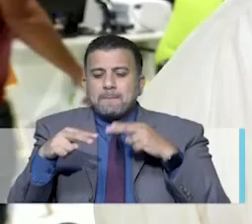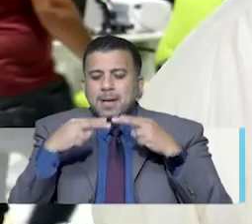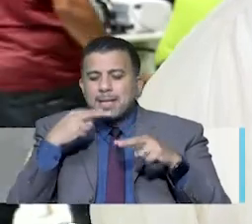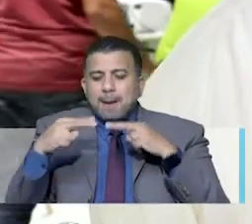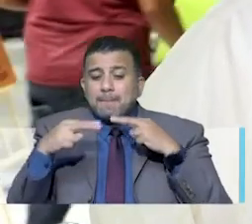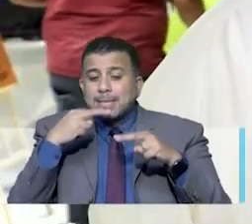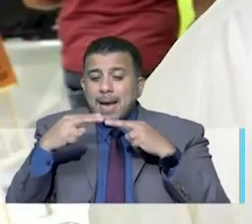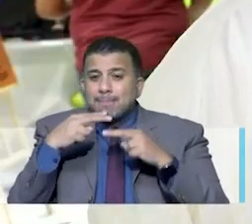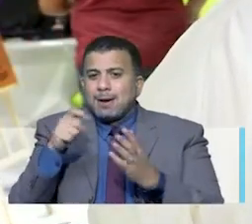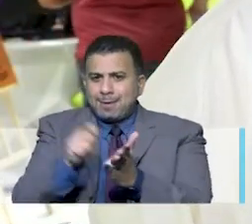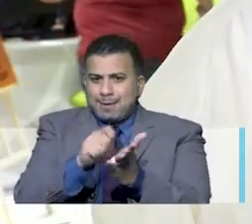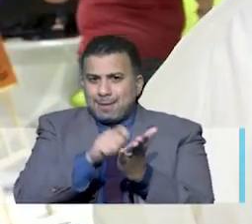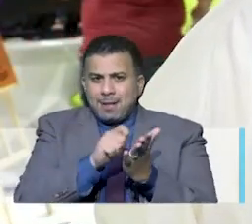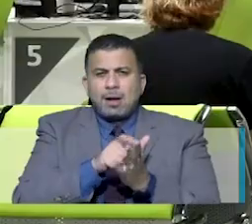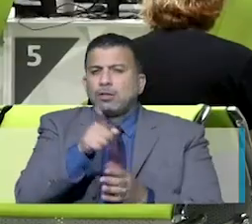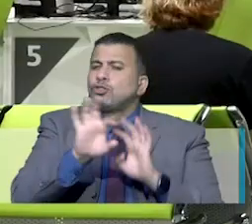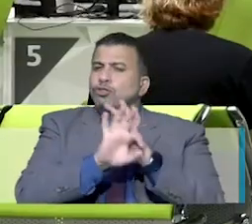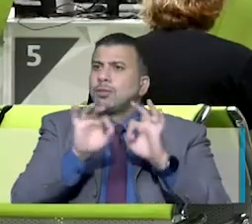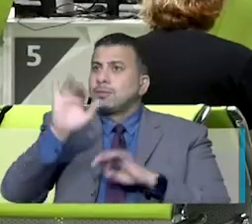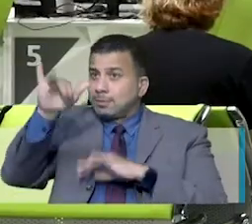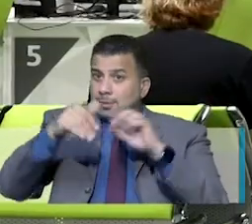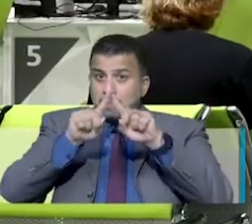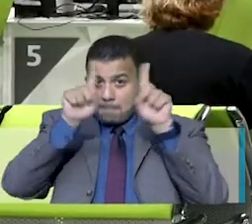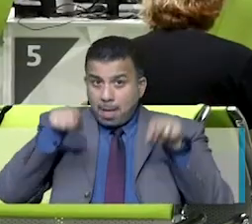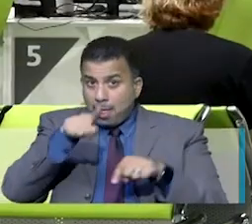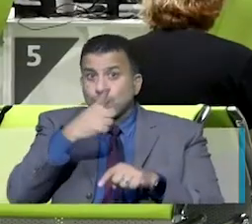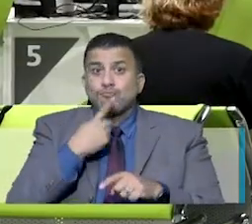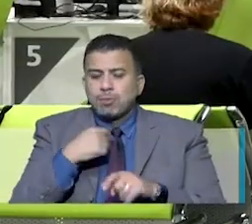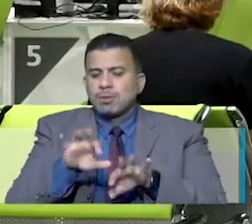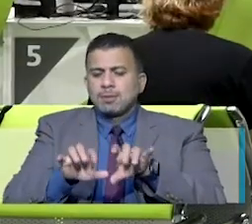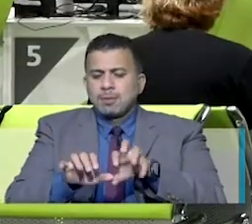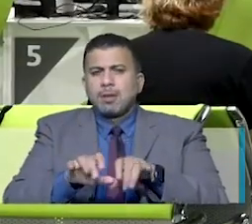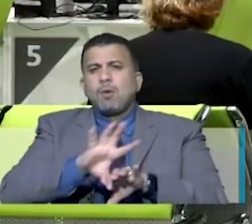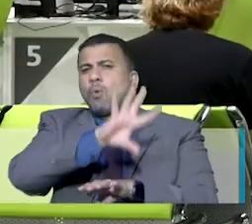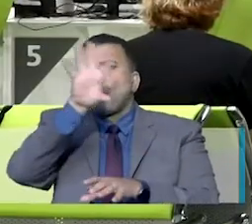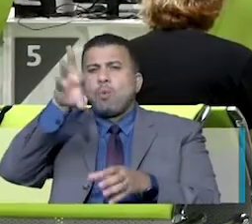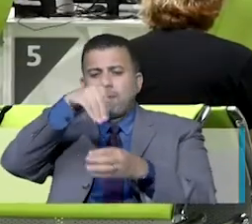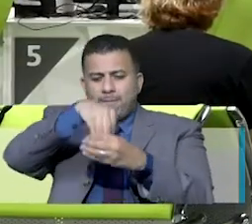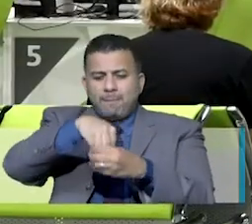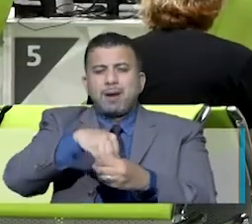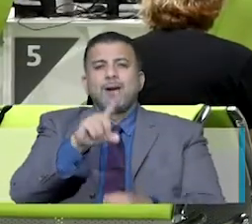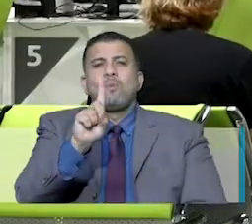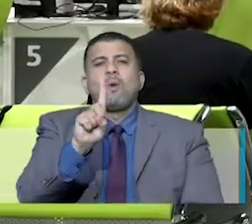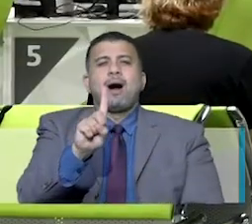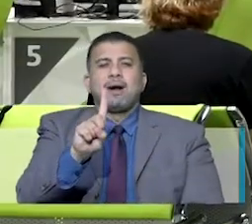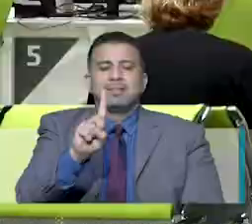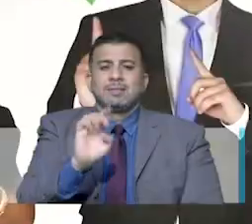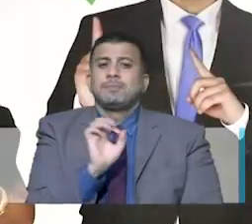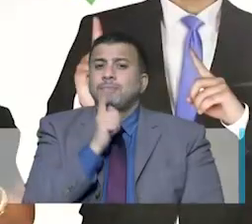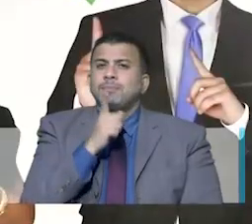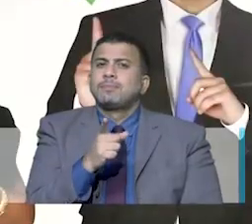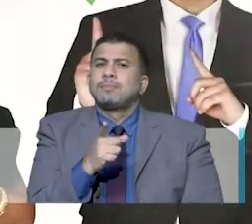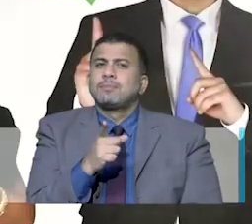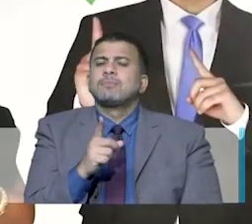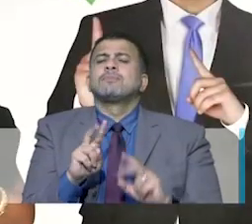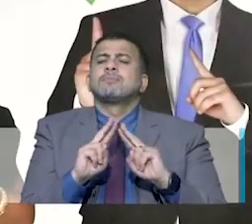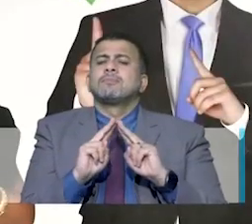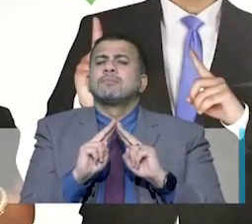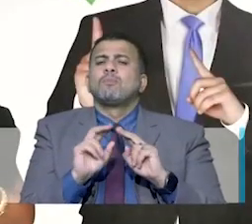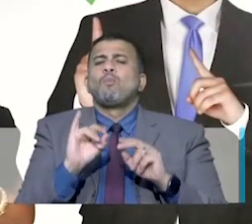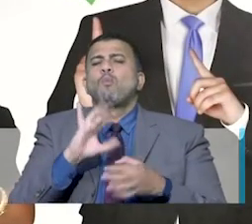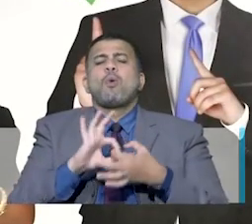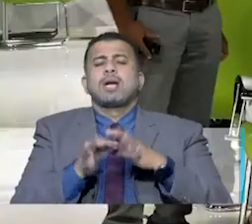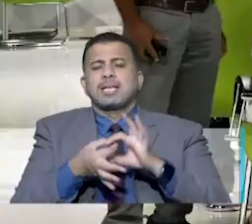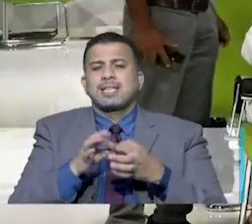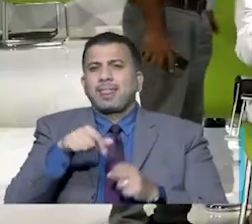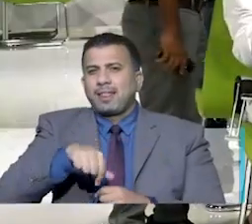المطاعم في اماره الشارقه في مكان واحد وبجانب الخدمات المقدمه بالتعاون مع مختلف الدوائر والمؤسسات